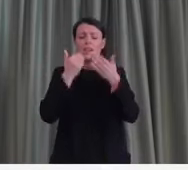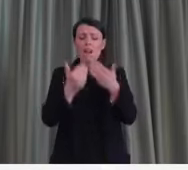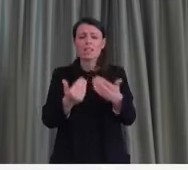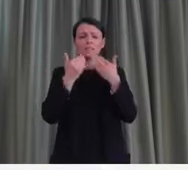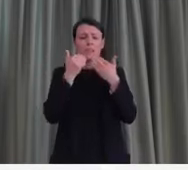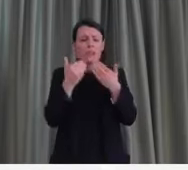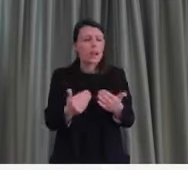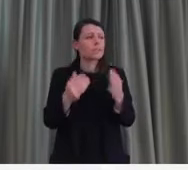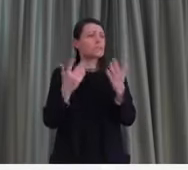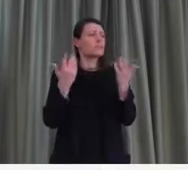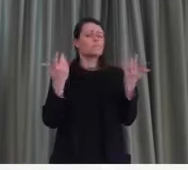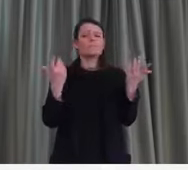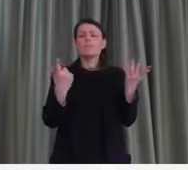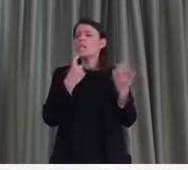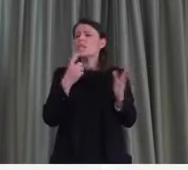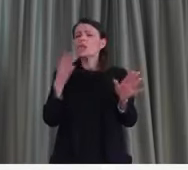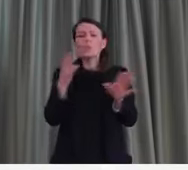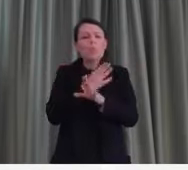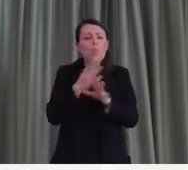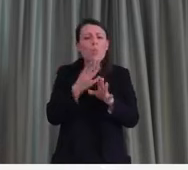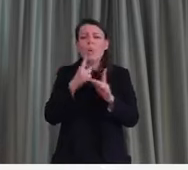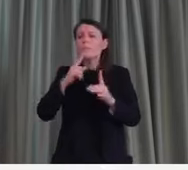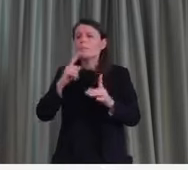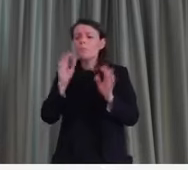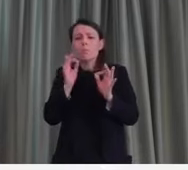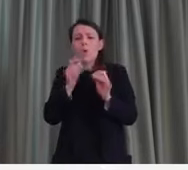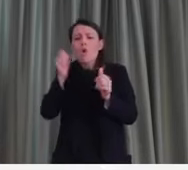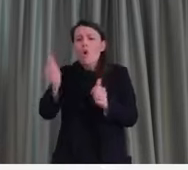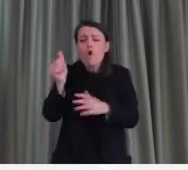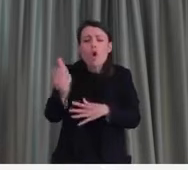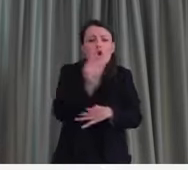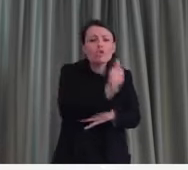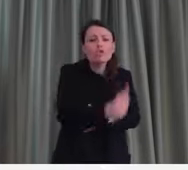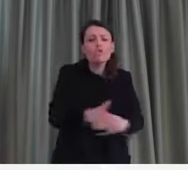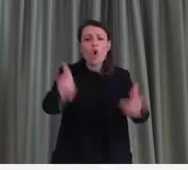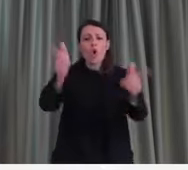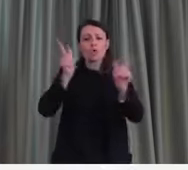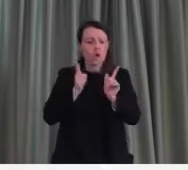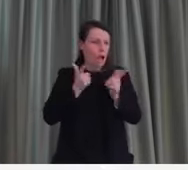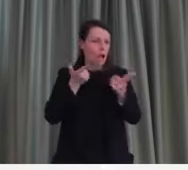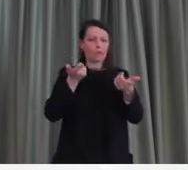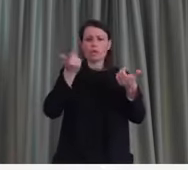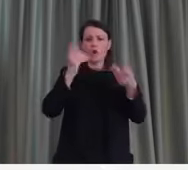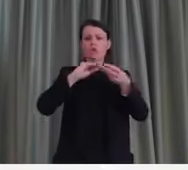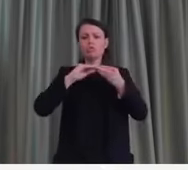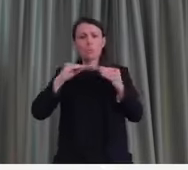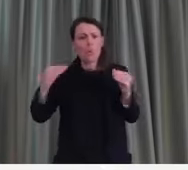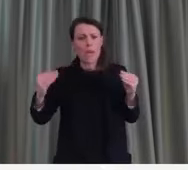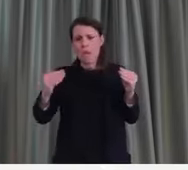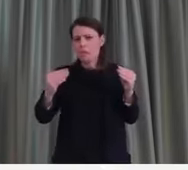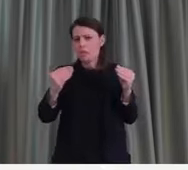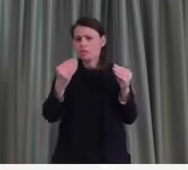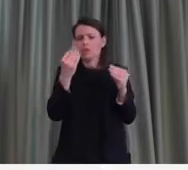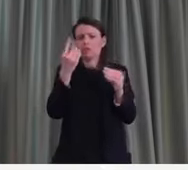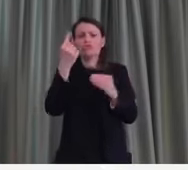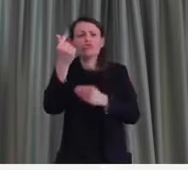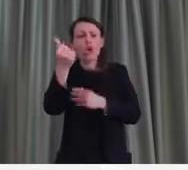che hanno donato sia denaro che strumentazione o apparecchiature e anche